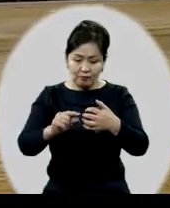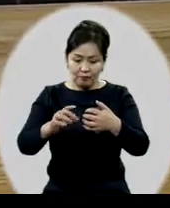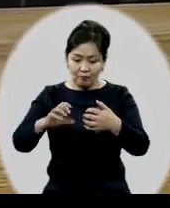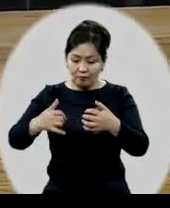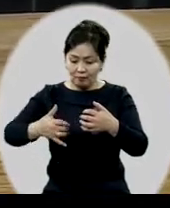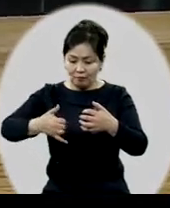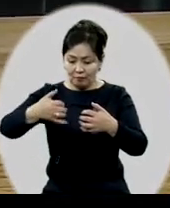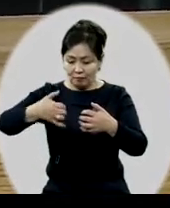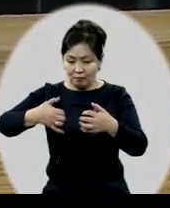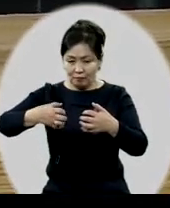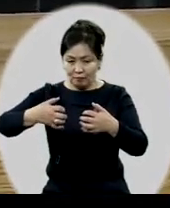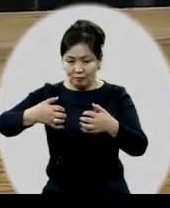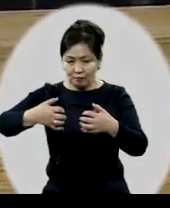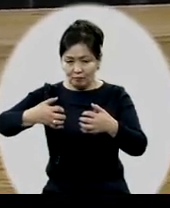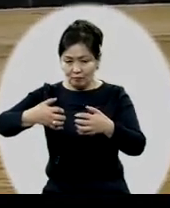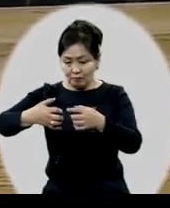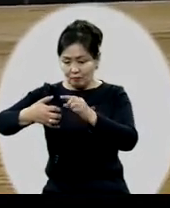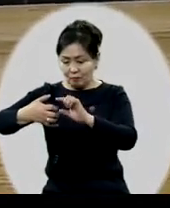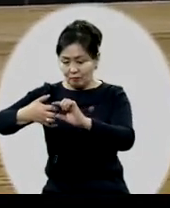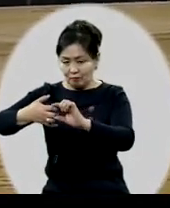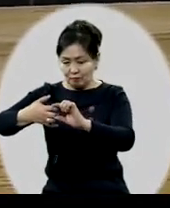Энэ саванд ямар хэмжээтэй ус үлдсэн бэ?